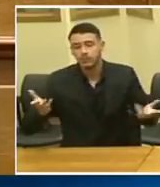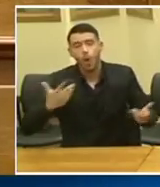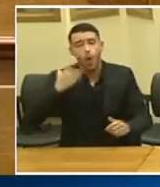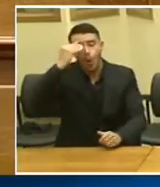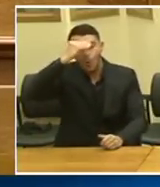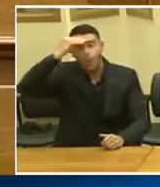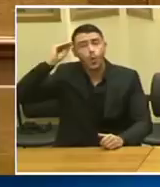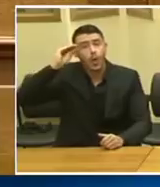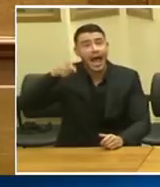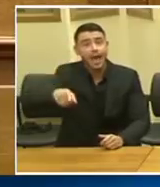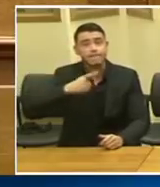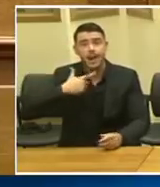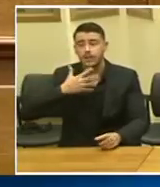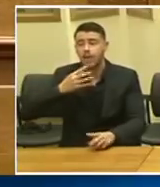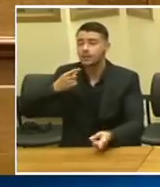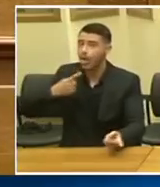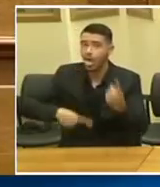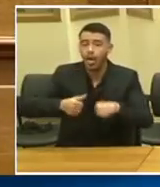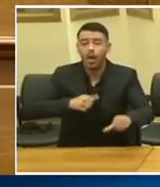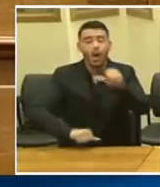εθνικά επικίνδυνη η Ντόρα Μπακογιάννη.